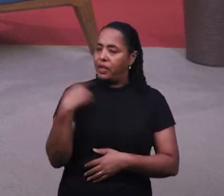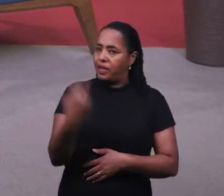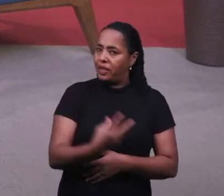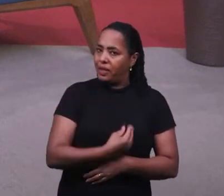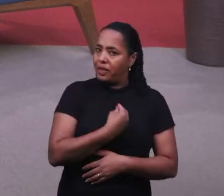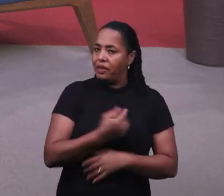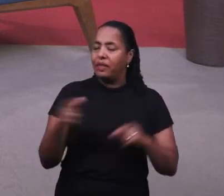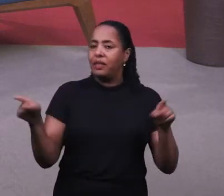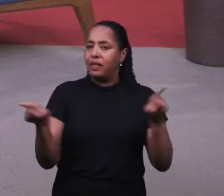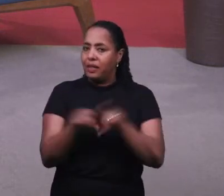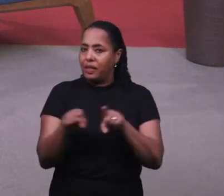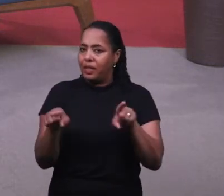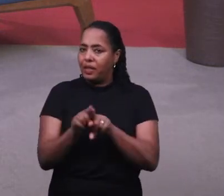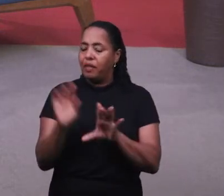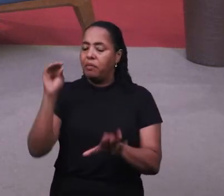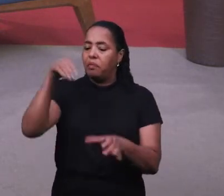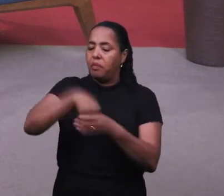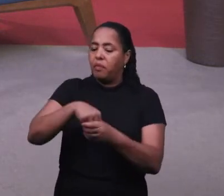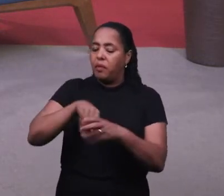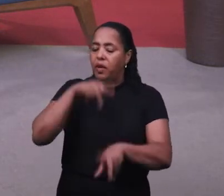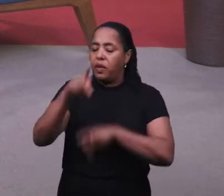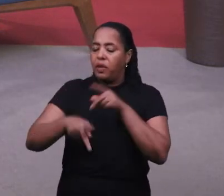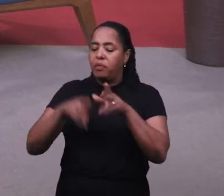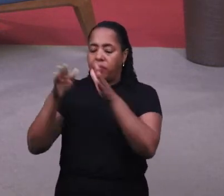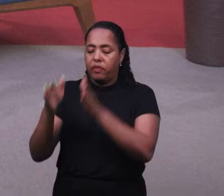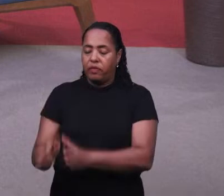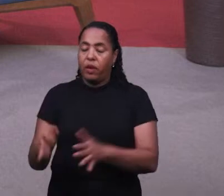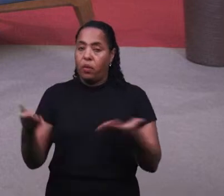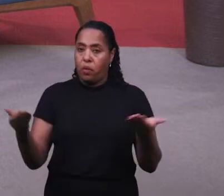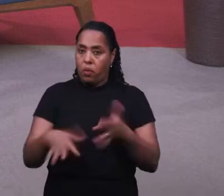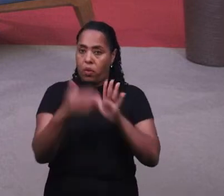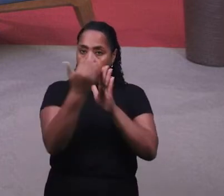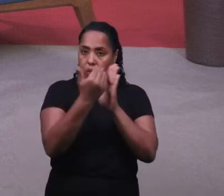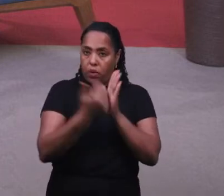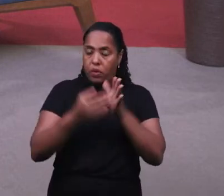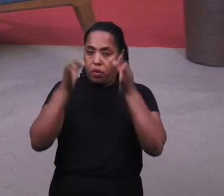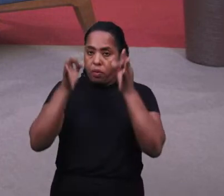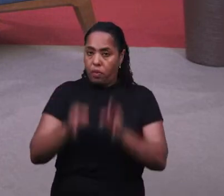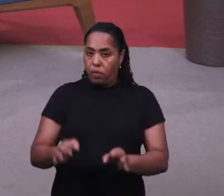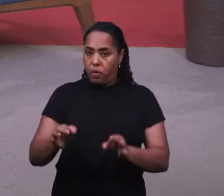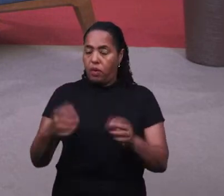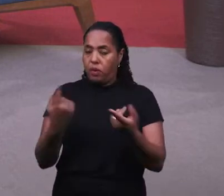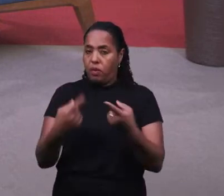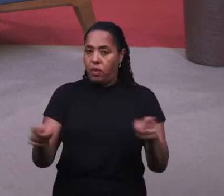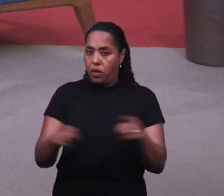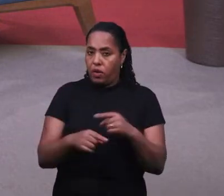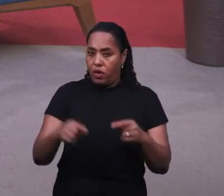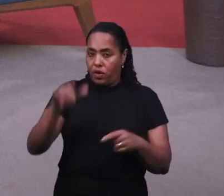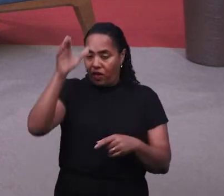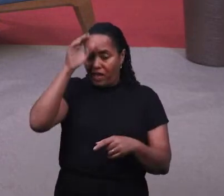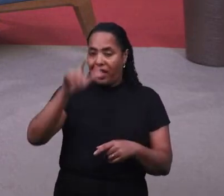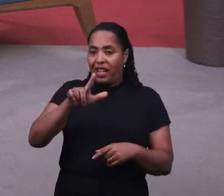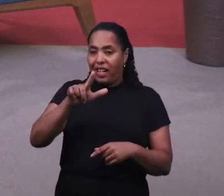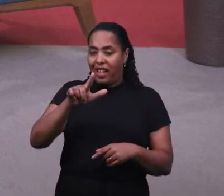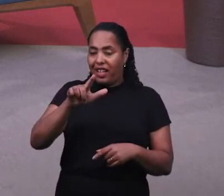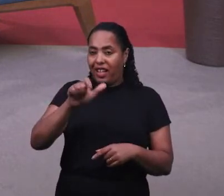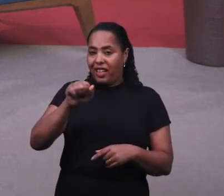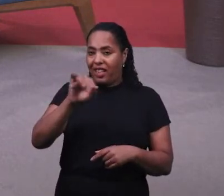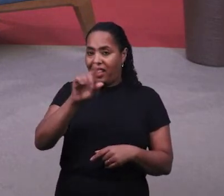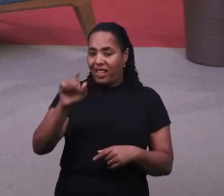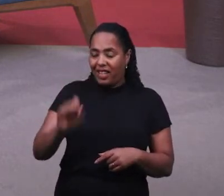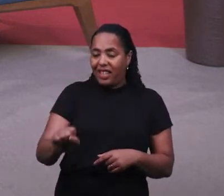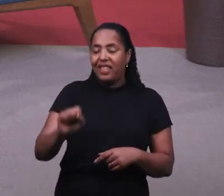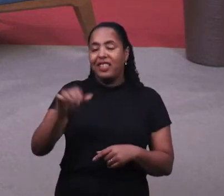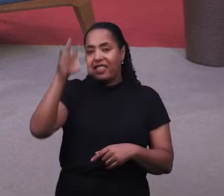faire présent de nos vies et aussi au milieu de l'Église. Jeudi, nous ne voulons pas faire louange, la sœur Laïs va